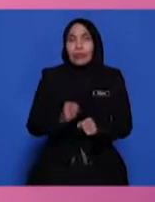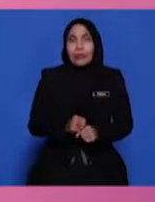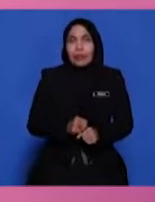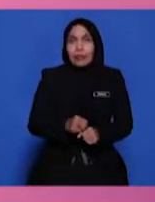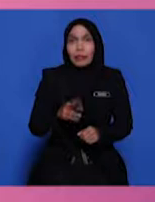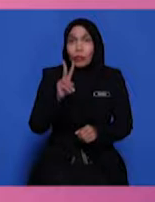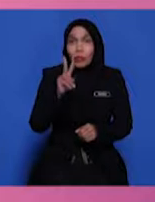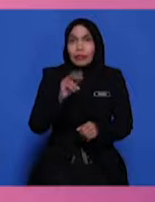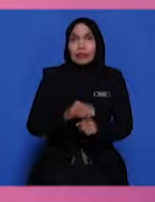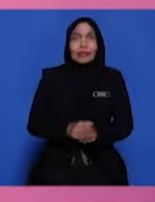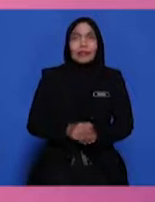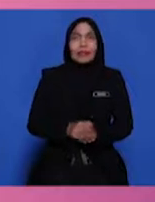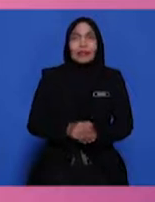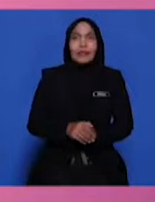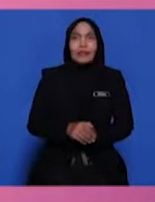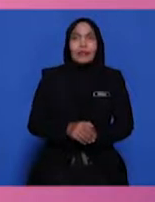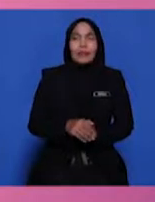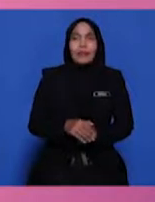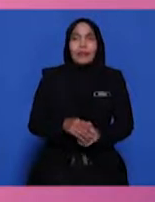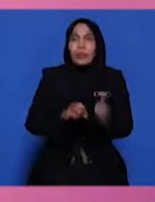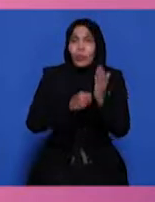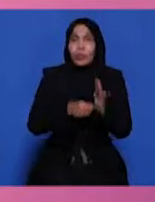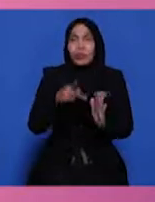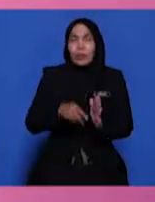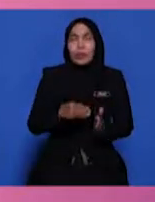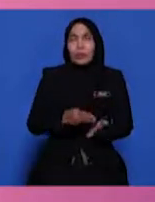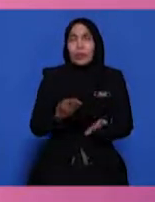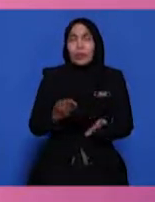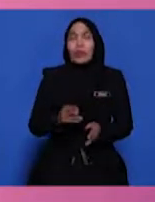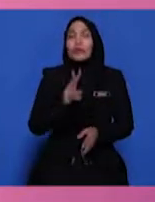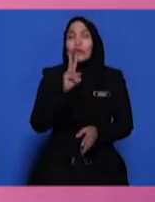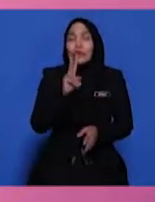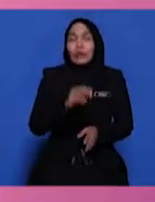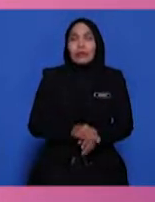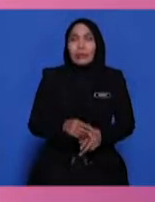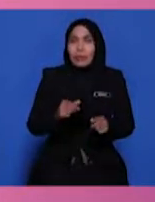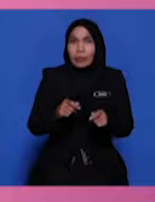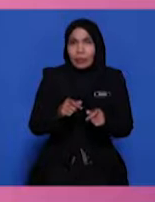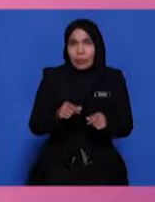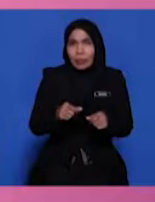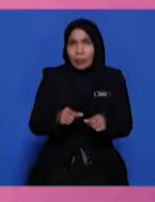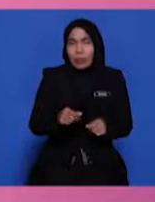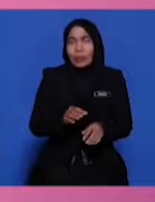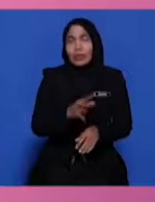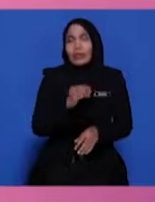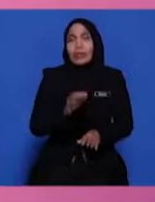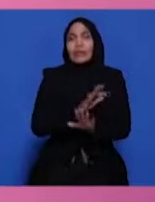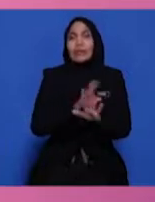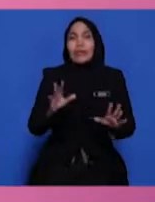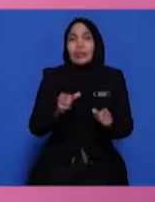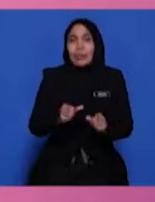Manakala, perbelanjaan terdiri daripada tetap dan tidak tetap. Pendapatan aktif